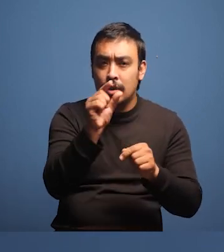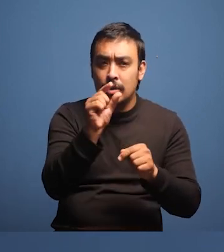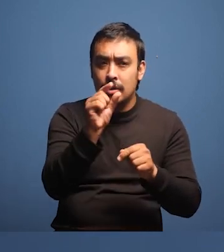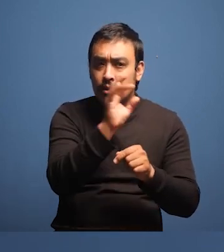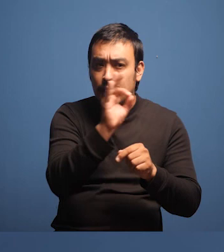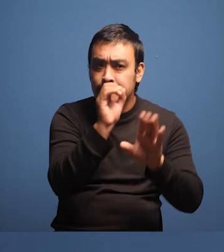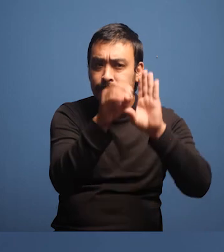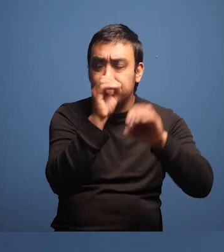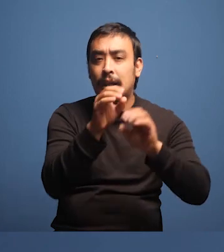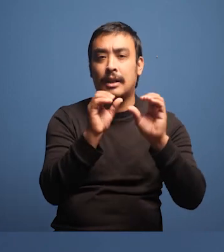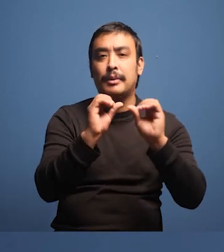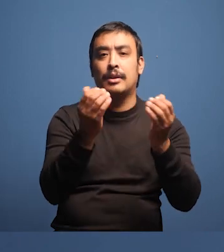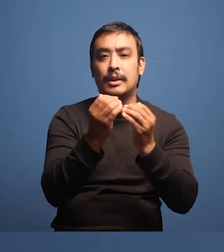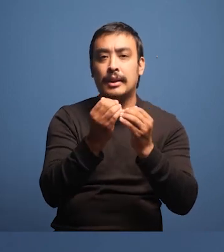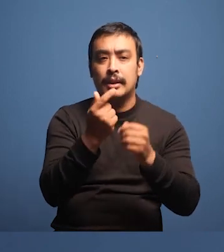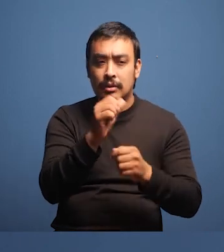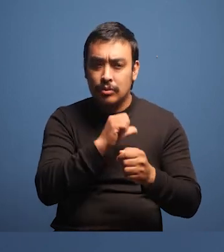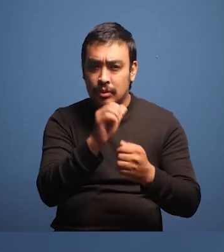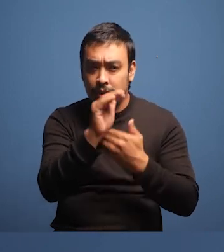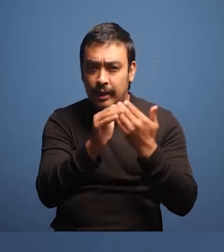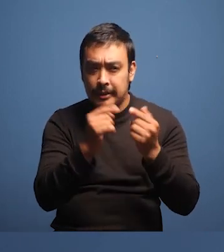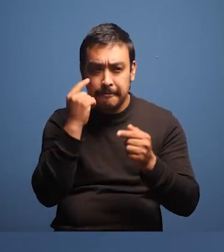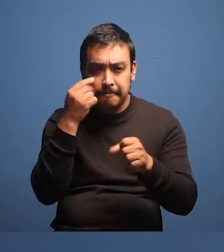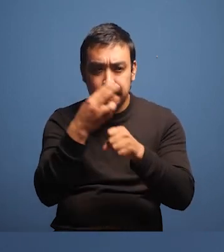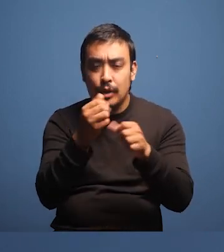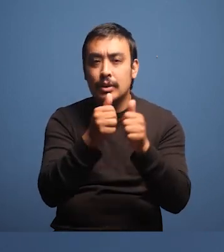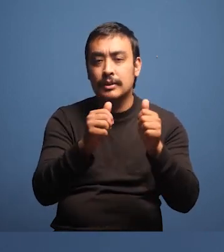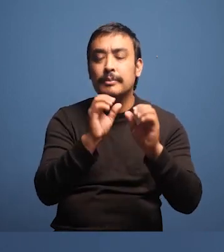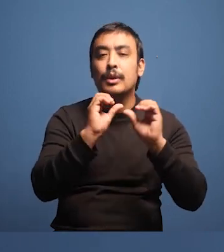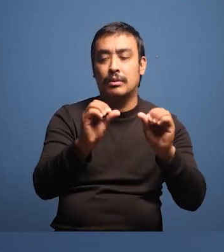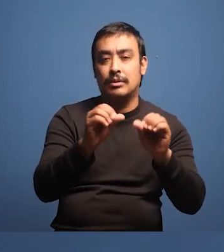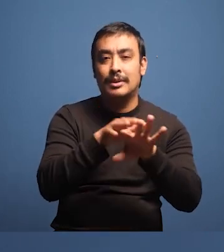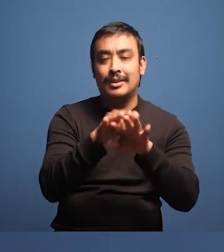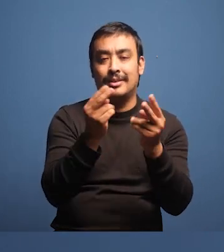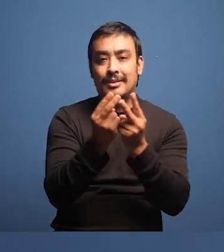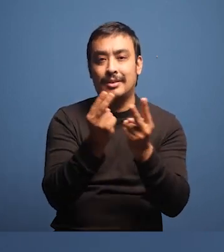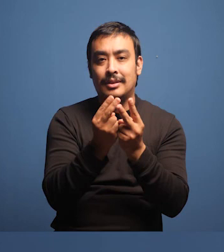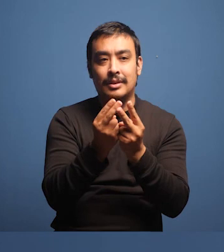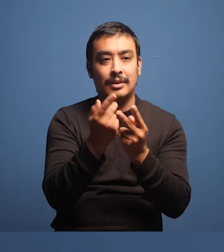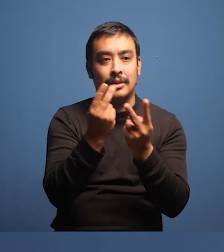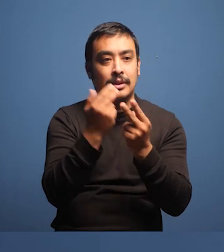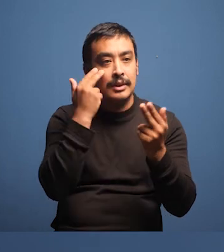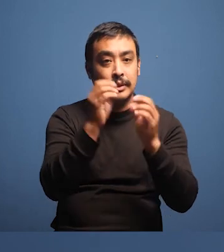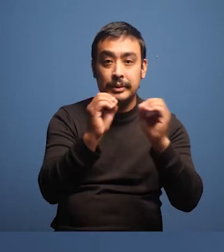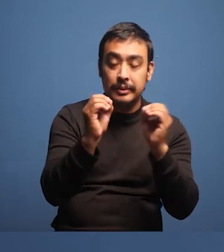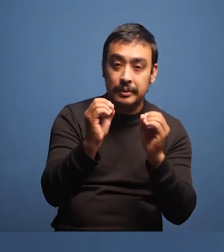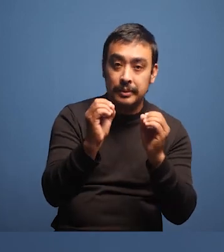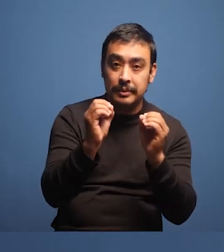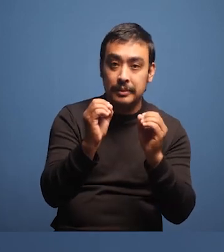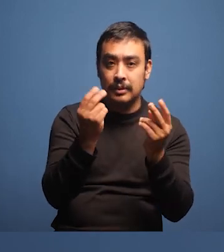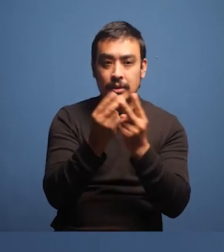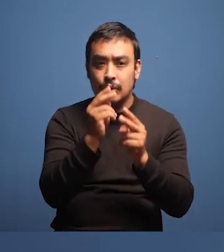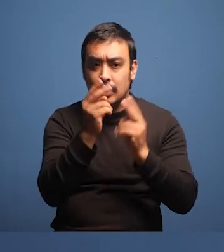गर्छौँ कि, जुन चाहिँ सेक्सुअल इन्टेन्सनको साथ चाहिँ हामीले गरिरहेको हुन्छौँ। यो भनेको चाहिँ प्रायः जसो अननोन बिचमा चाहिँ होइन, किनभने सेक्सटिङ